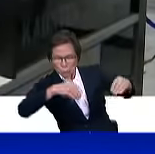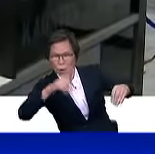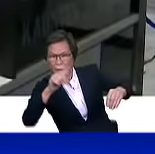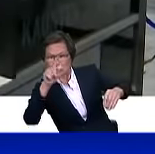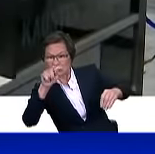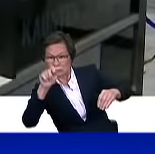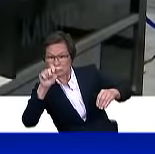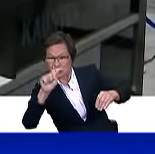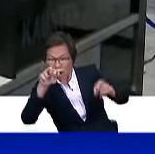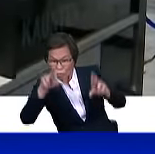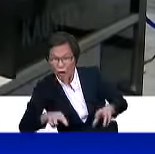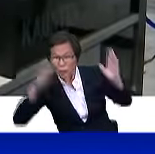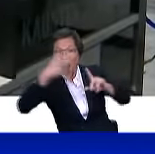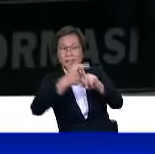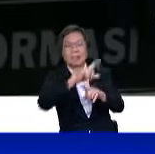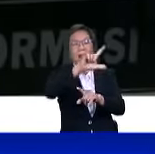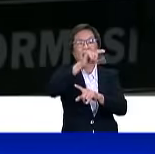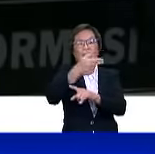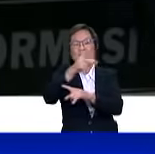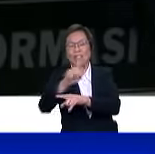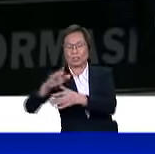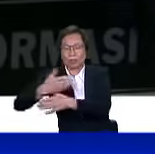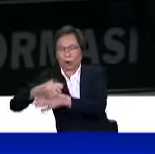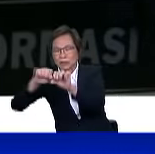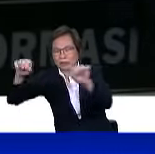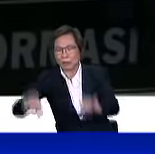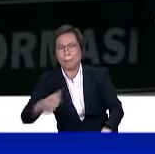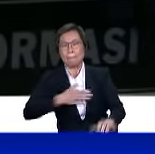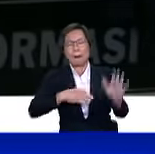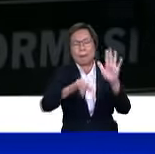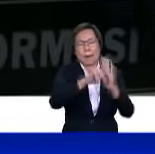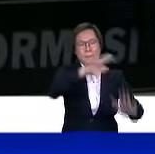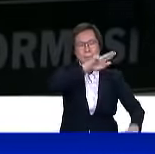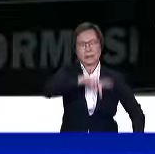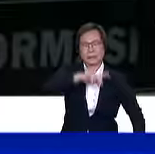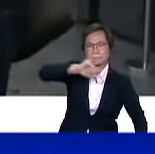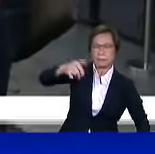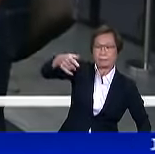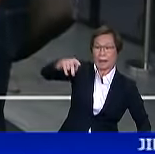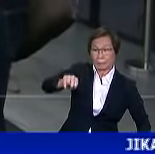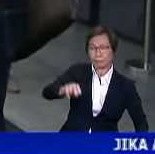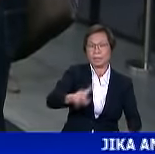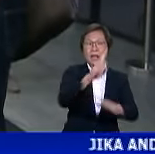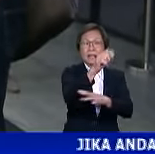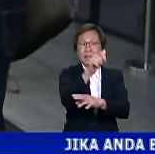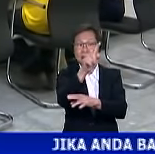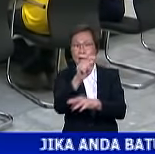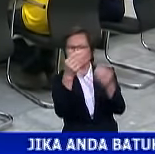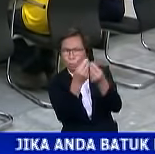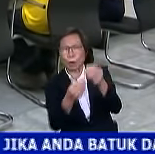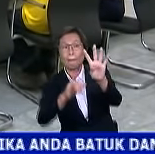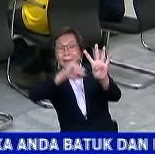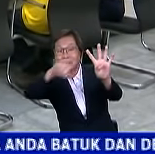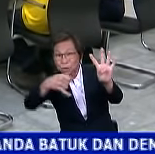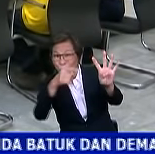rakyat Malaysia daripada LHDN melalui perkongsian sistem My Identity milik JPN. Data itu didakwa berjumlah 4